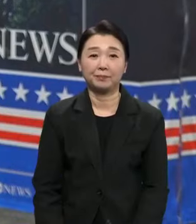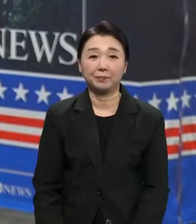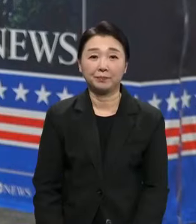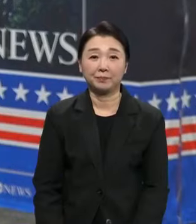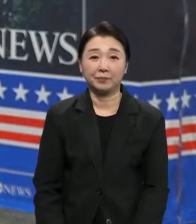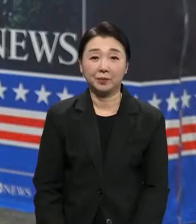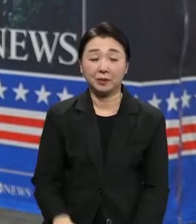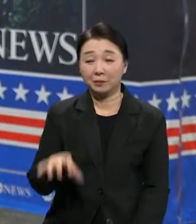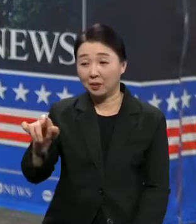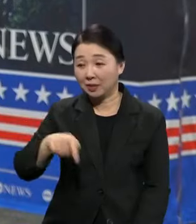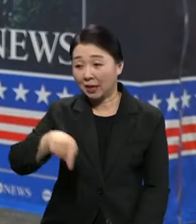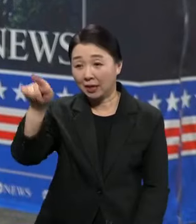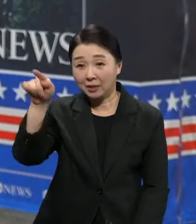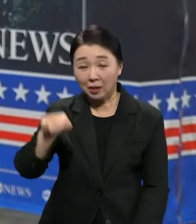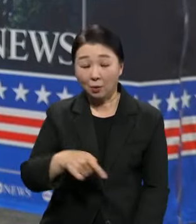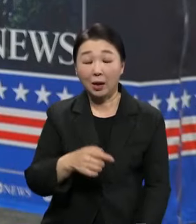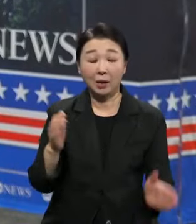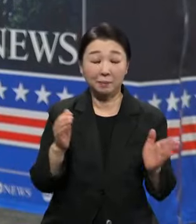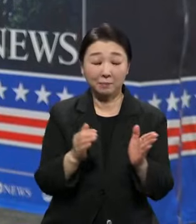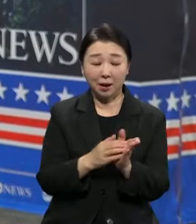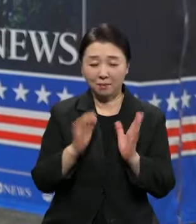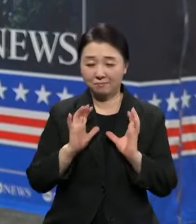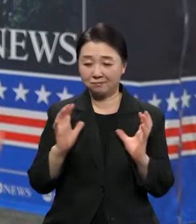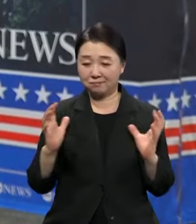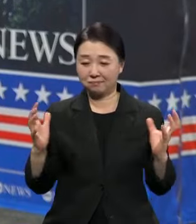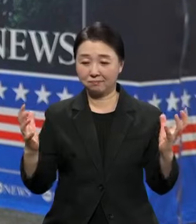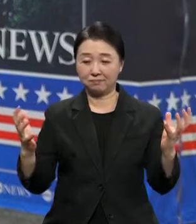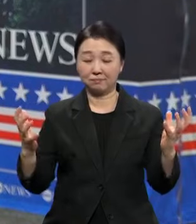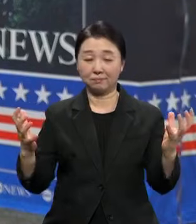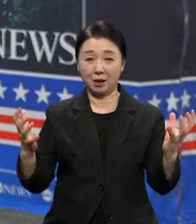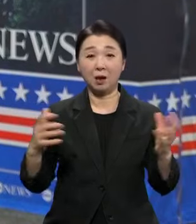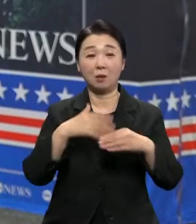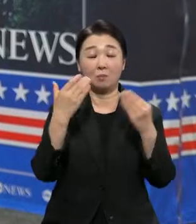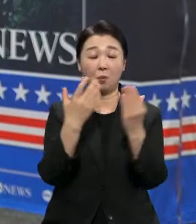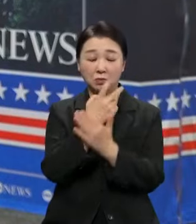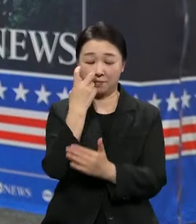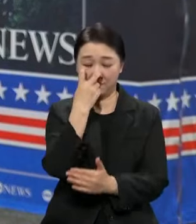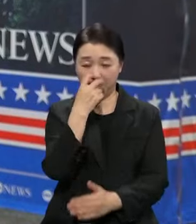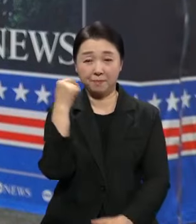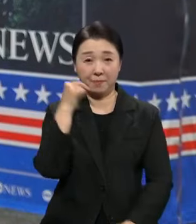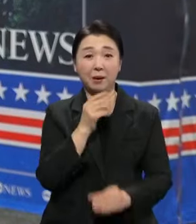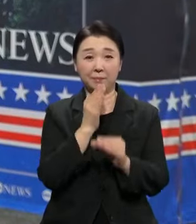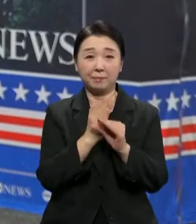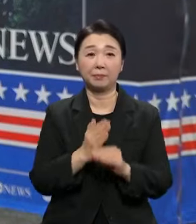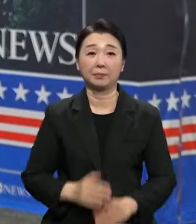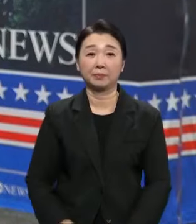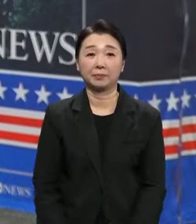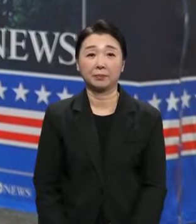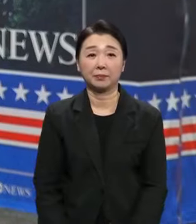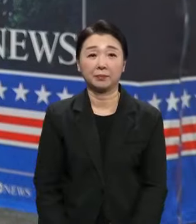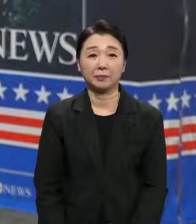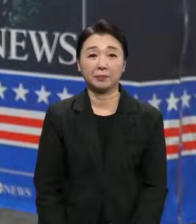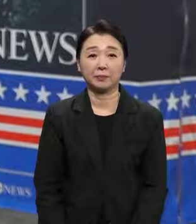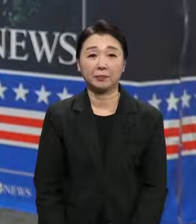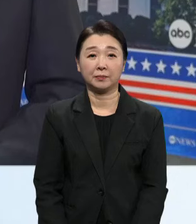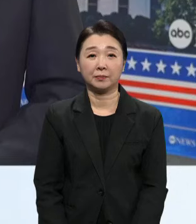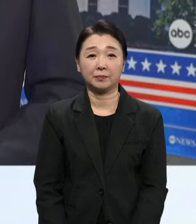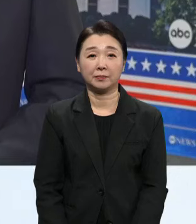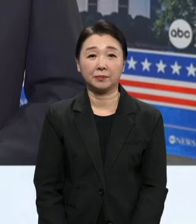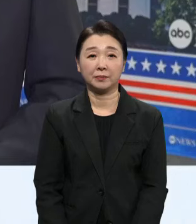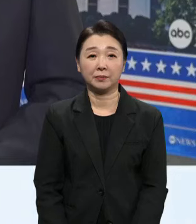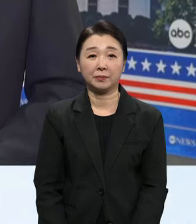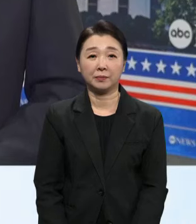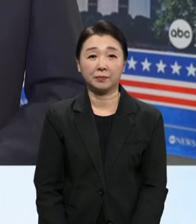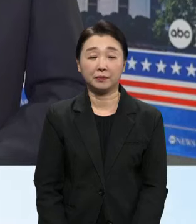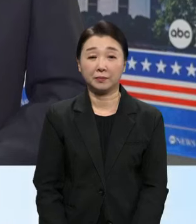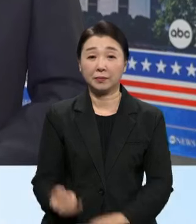제가 현장을 다녀왔는데 바리케이드로 현장을 완전히 둘러쓸 정도로 보안에 철저한 모습이었습니다.